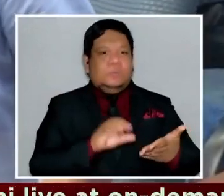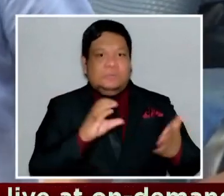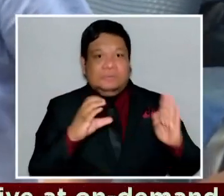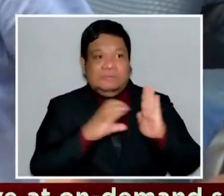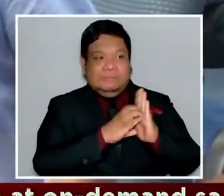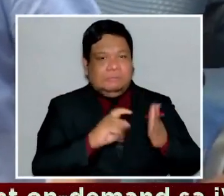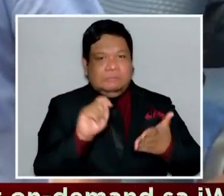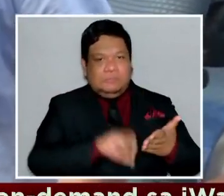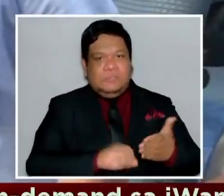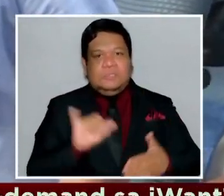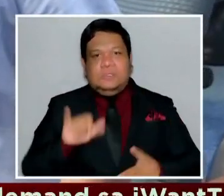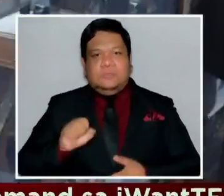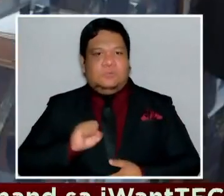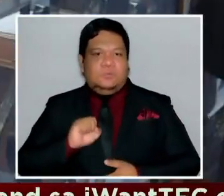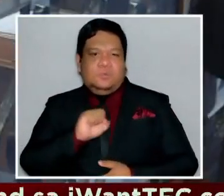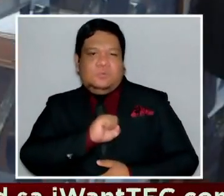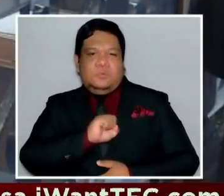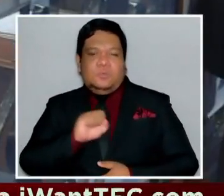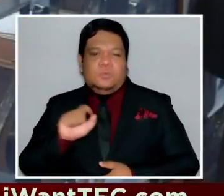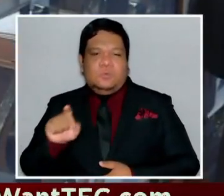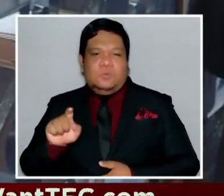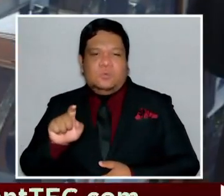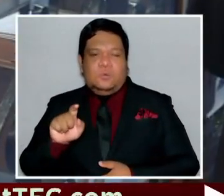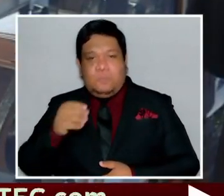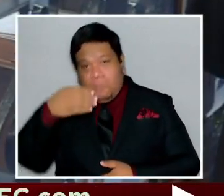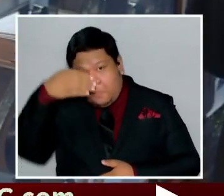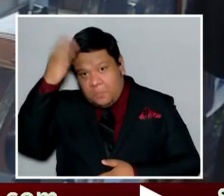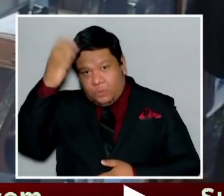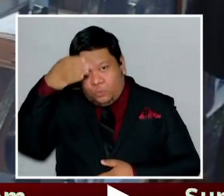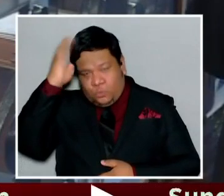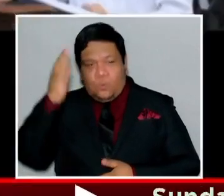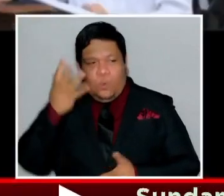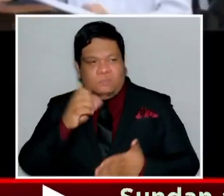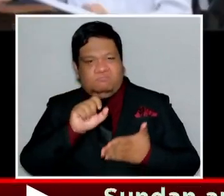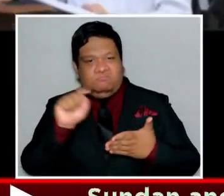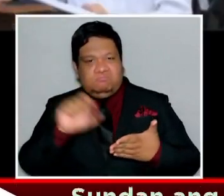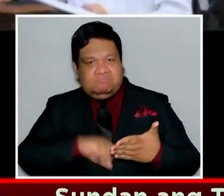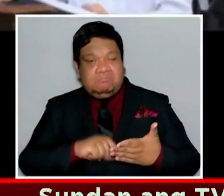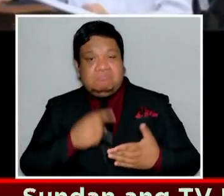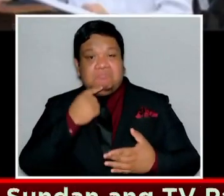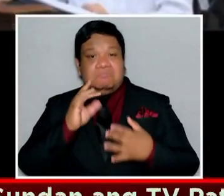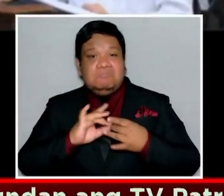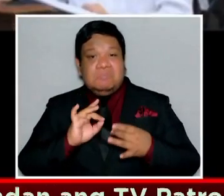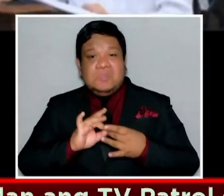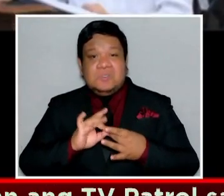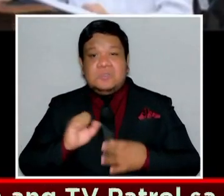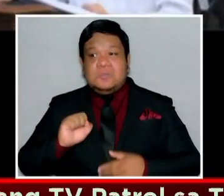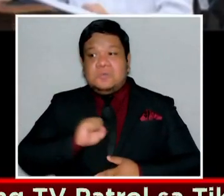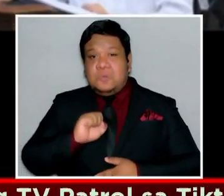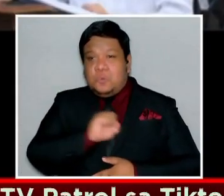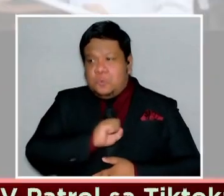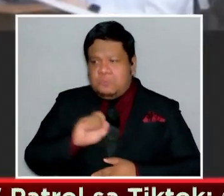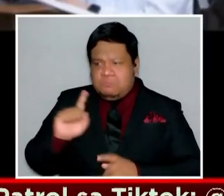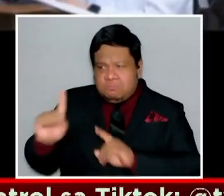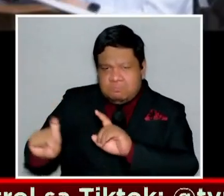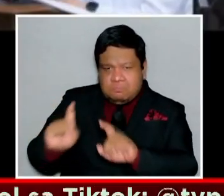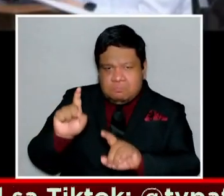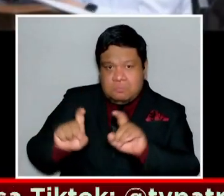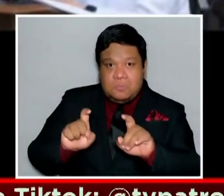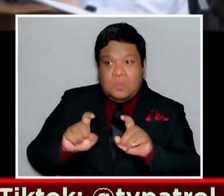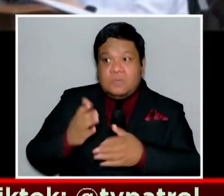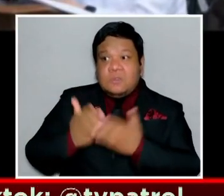si Senadora Ronald De La Rosa, at ang sabi nga ng Senate sources natin, kahit yung ibang